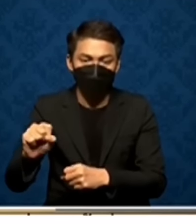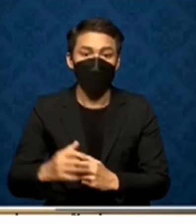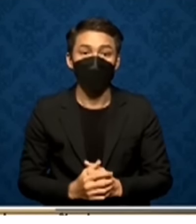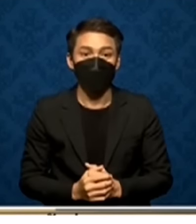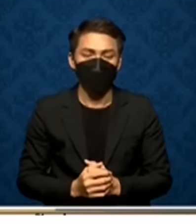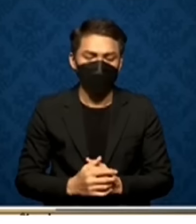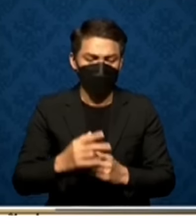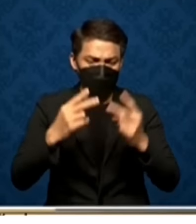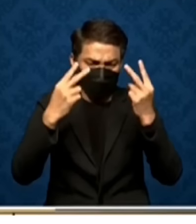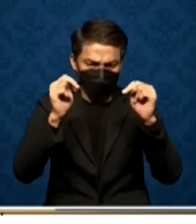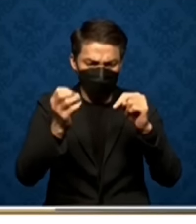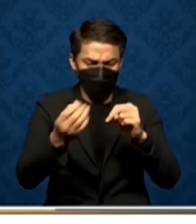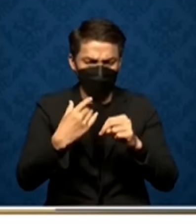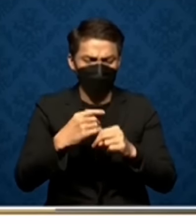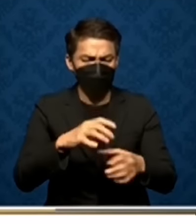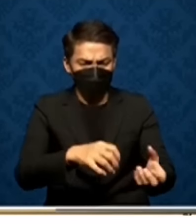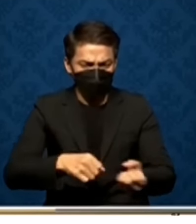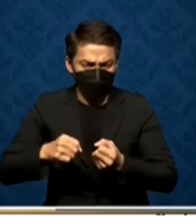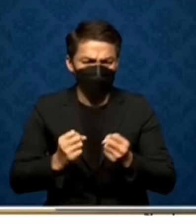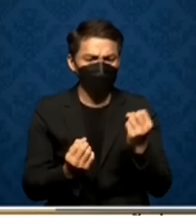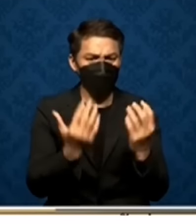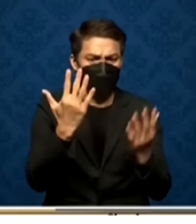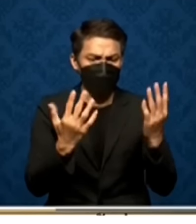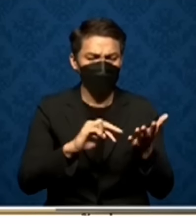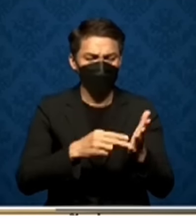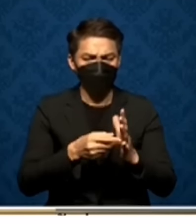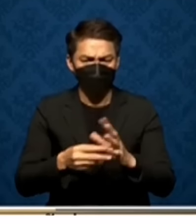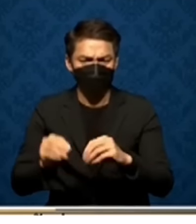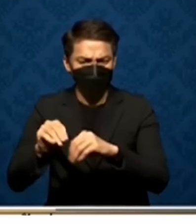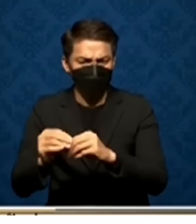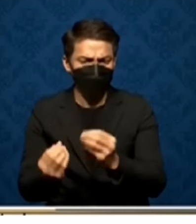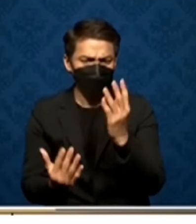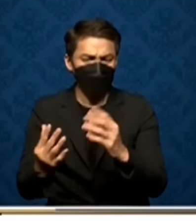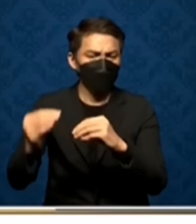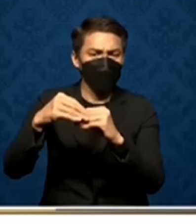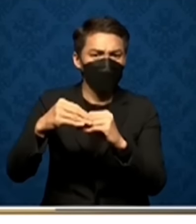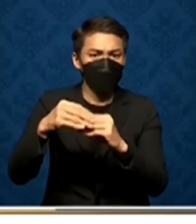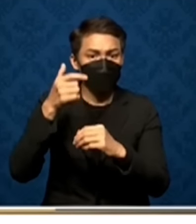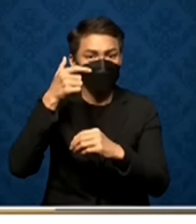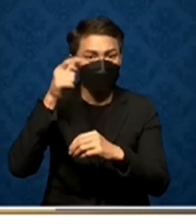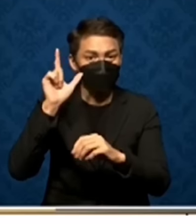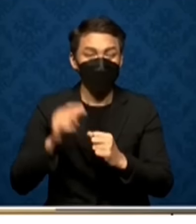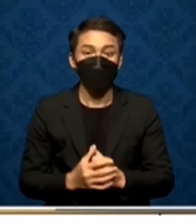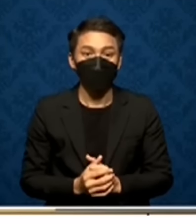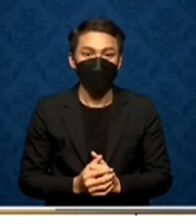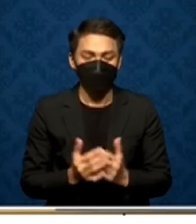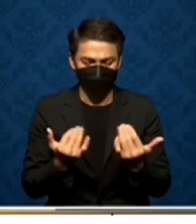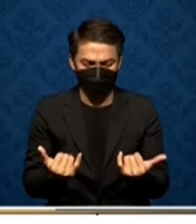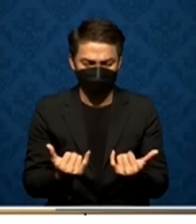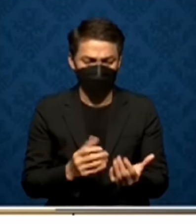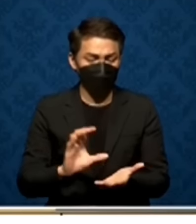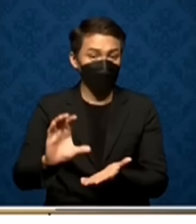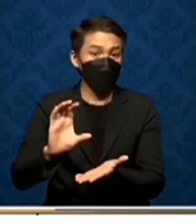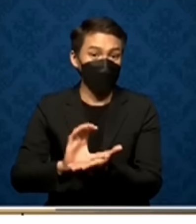แสนไร่แต่นายกบอกไปทวงคืนผืนป่าได้ป่าเพิ่มและที่สำคัญเวลามาของบประมาณเนี่ยรัฐมนตรีกระทร